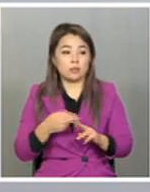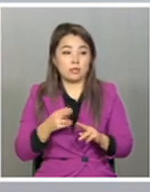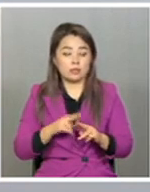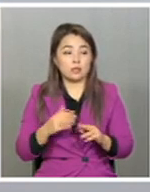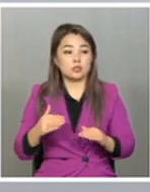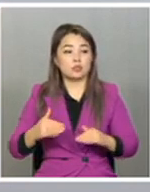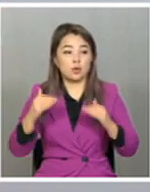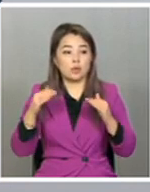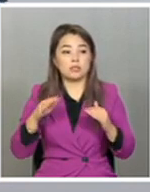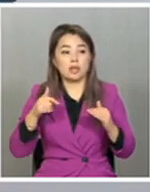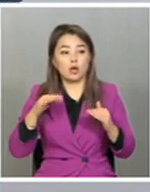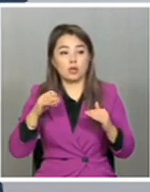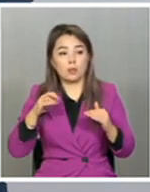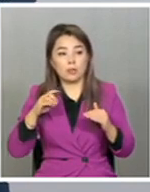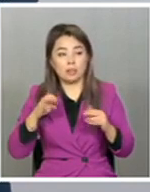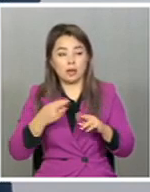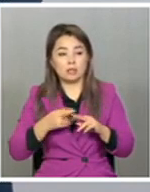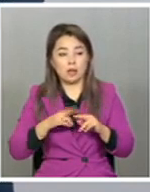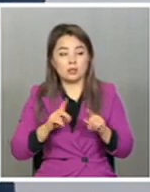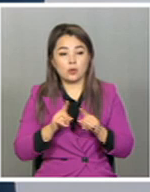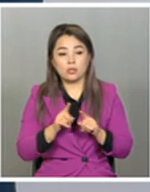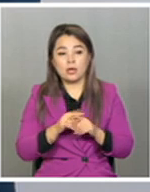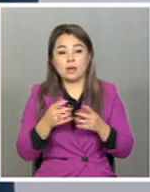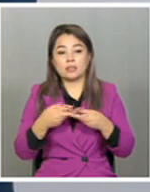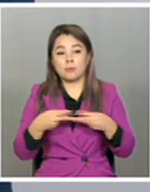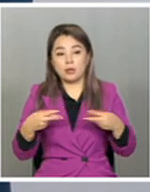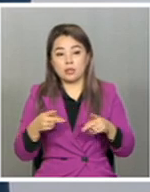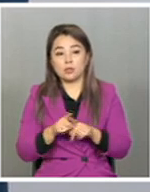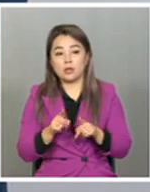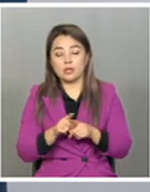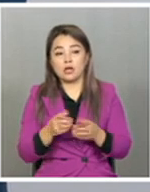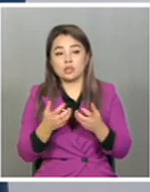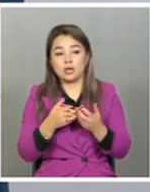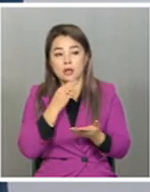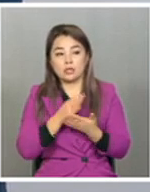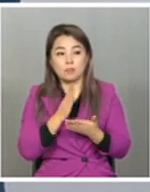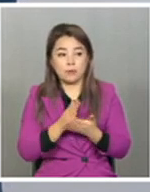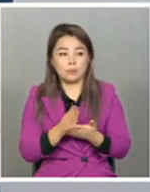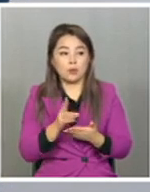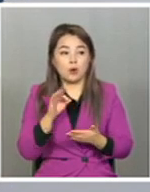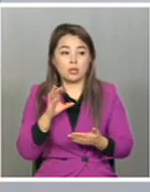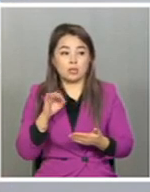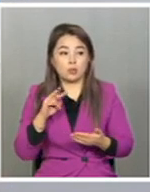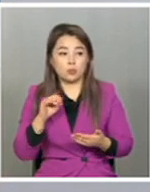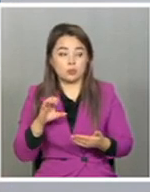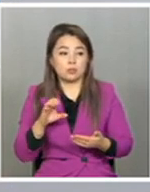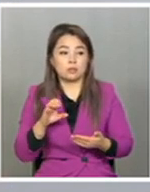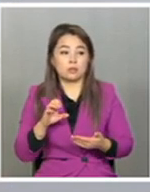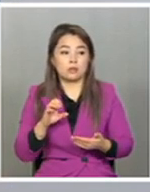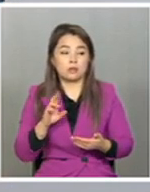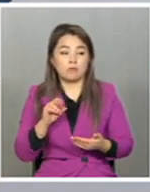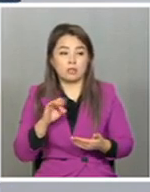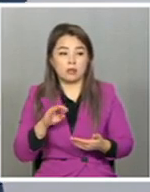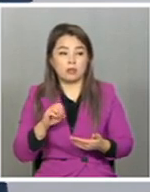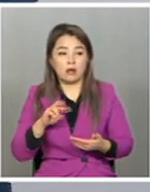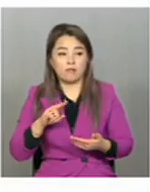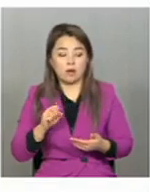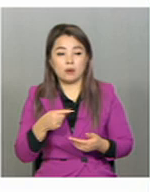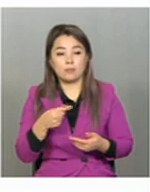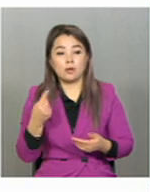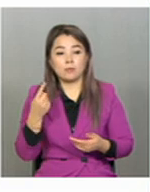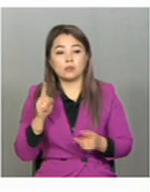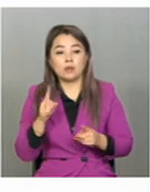негізгі тригонометриялық тепе-теңдіктен шығып тұр, иә? Келесі, косинус квадрат альфа мен бірдің айырмасы неге тең